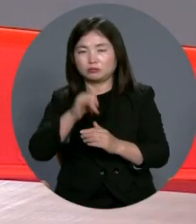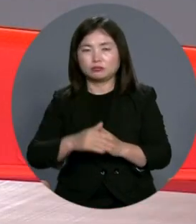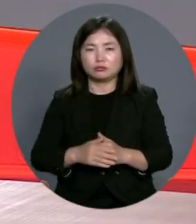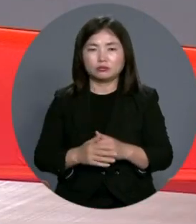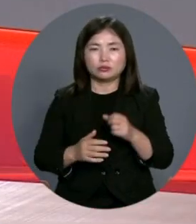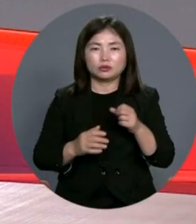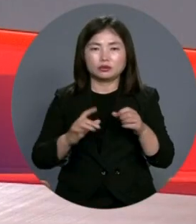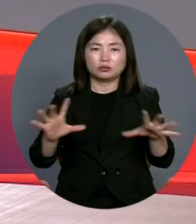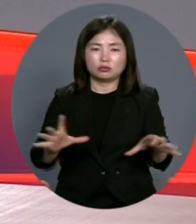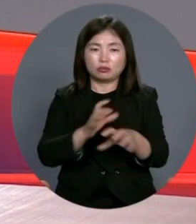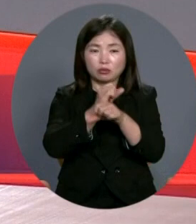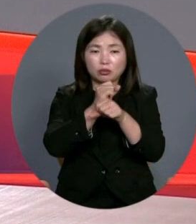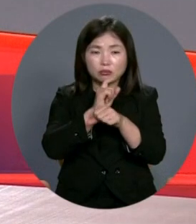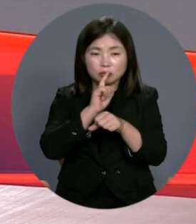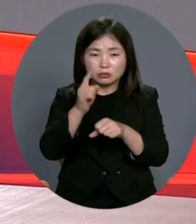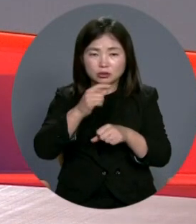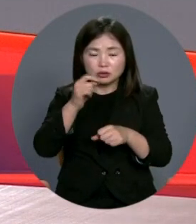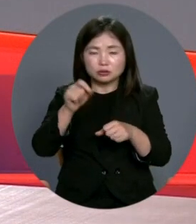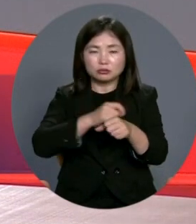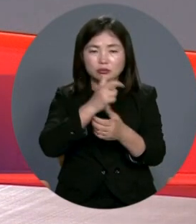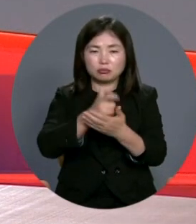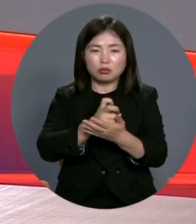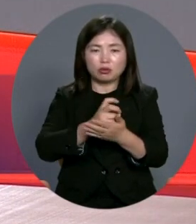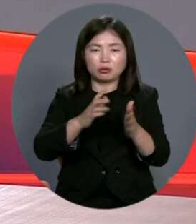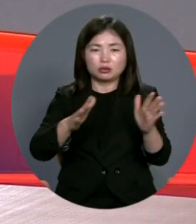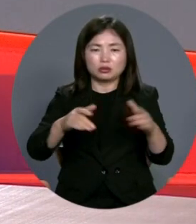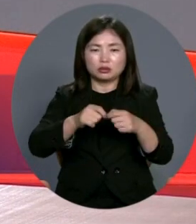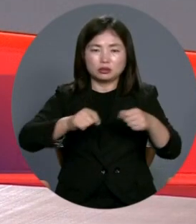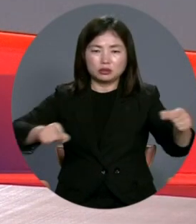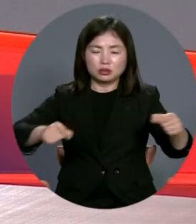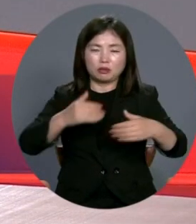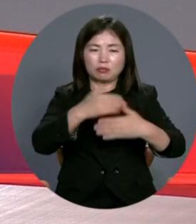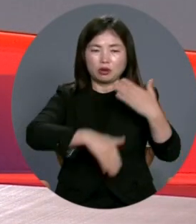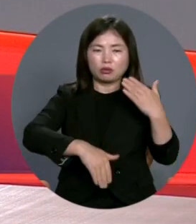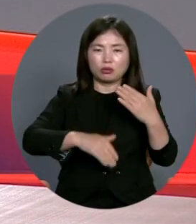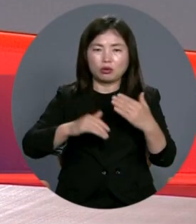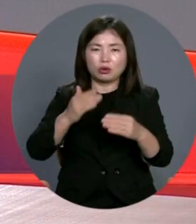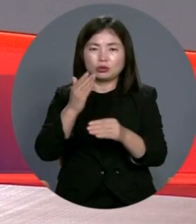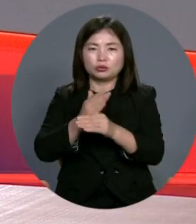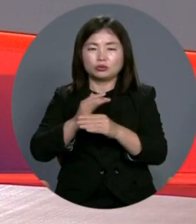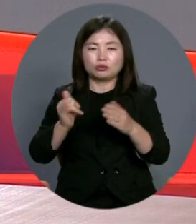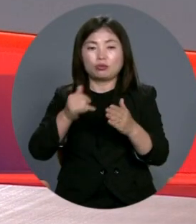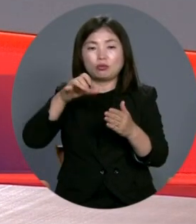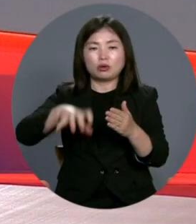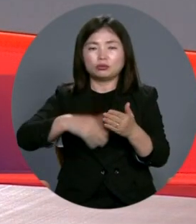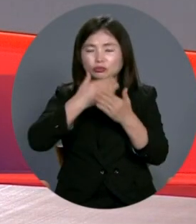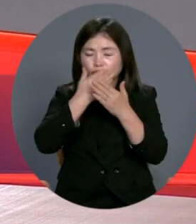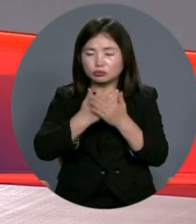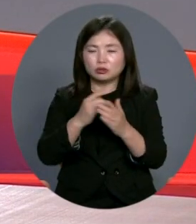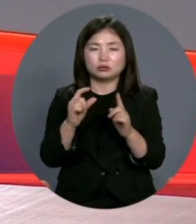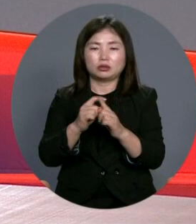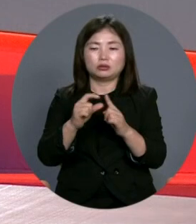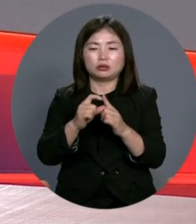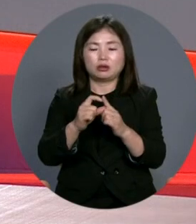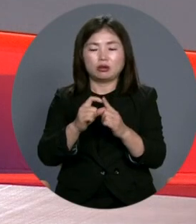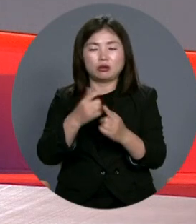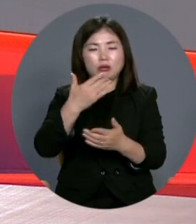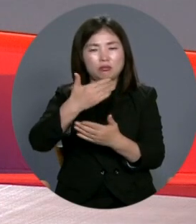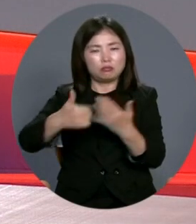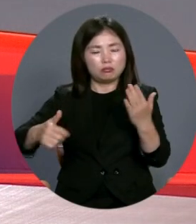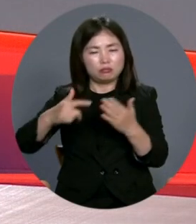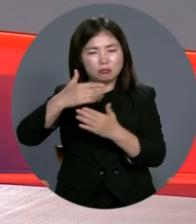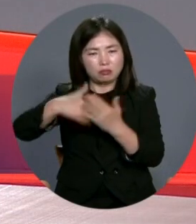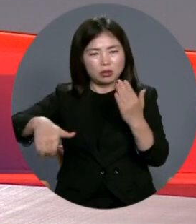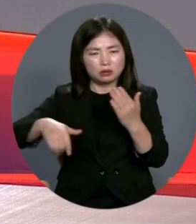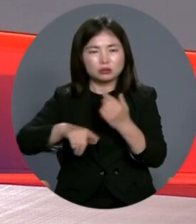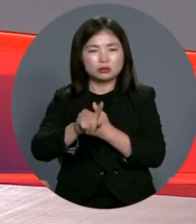빠졌음을습니다 특별법에 활주로 길이가 빠지고 또 중추 공항이라는 이런 핵심적인 단어가 빠진 것이